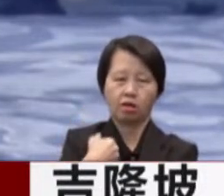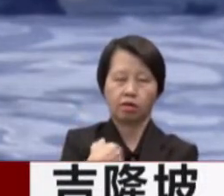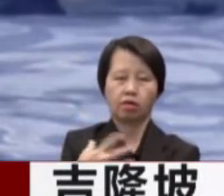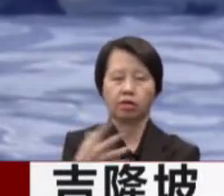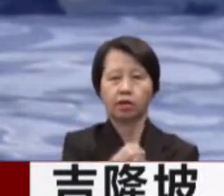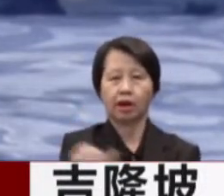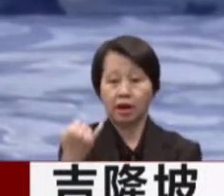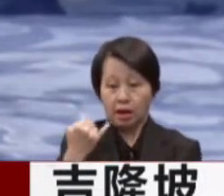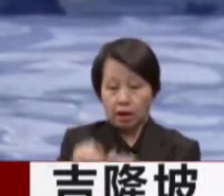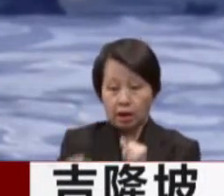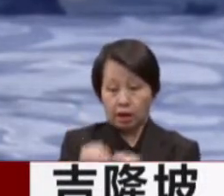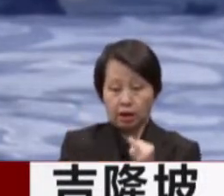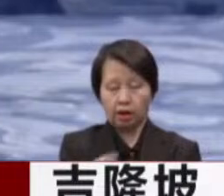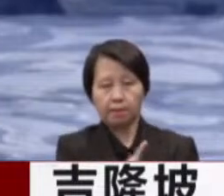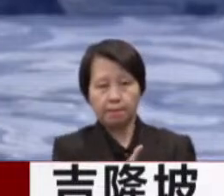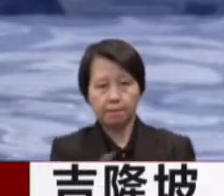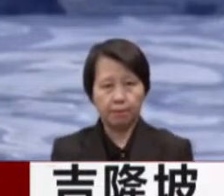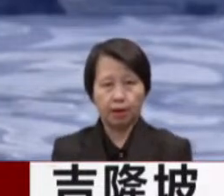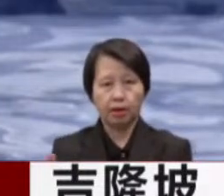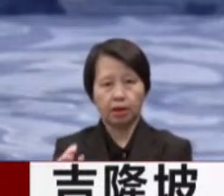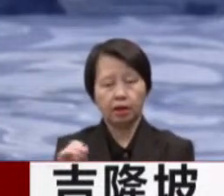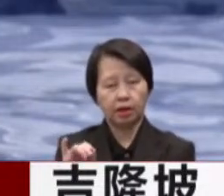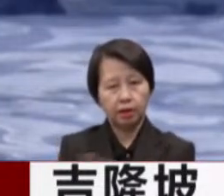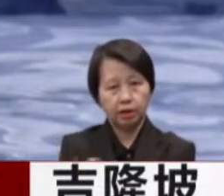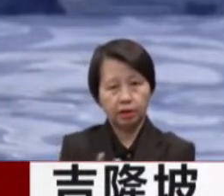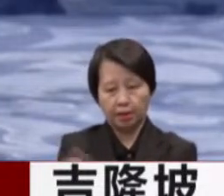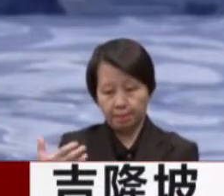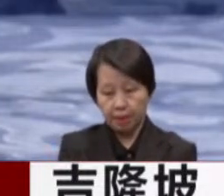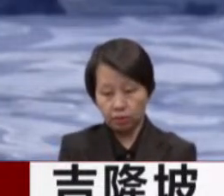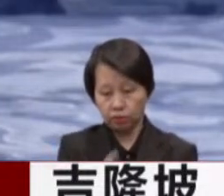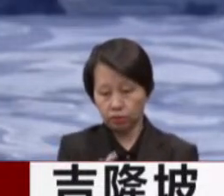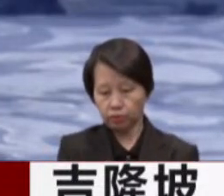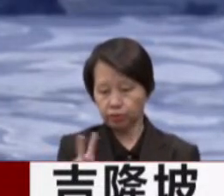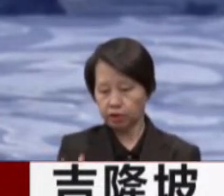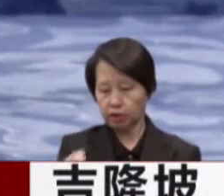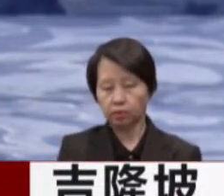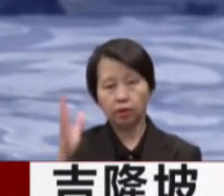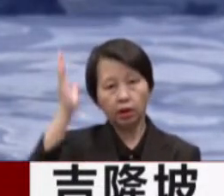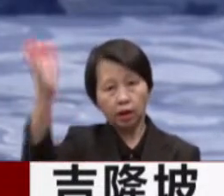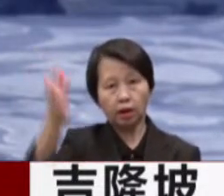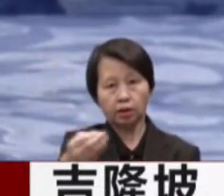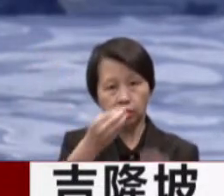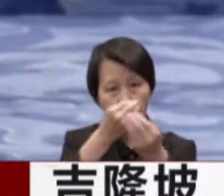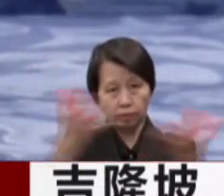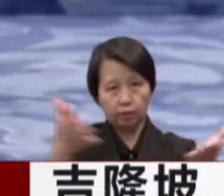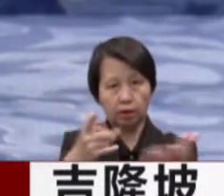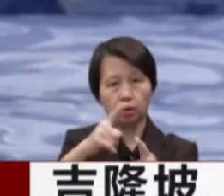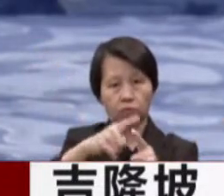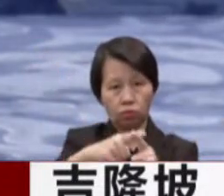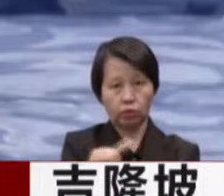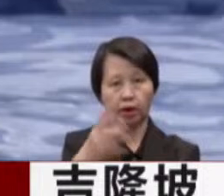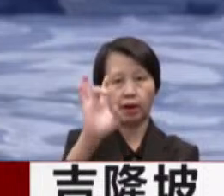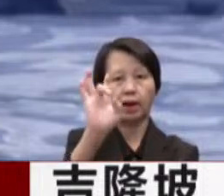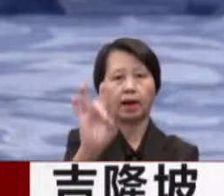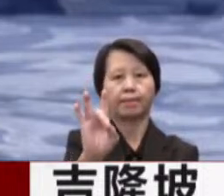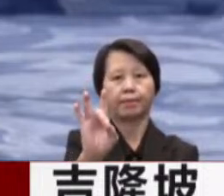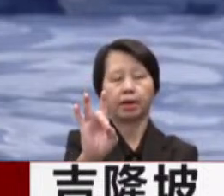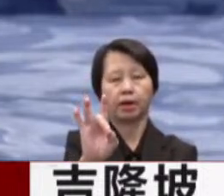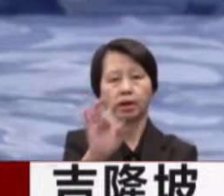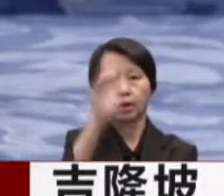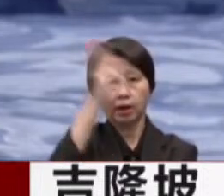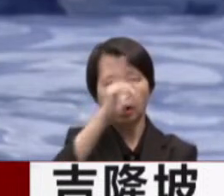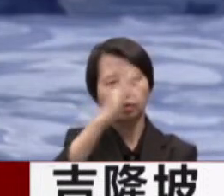Akhirnya, Pelan Perindustrian Baru 2030 akan dibentangkan, akan diumumkan pada bulan Ogos. Kajian